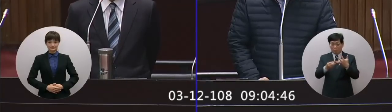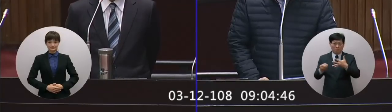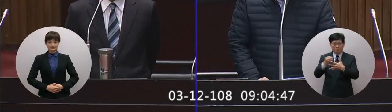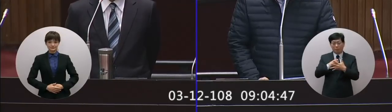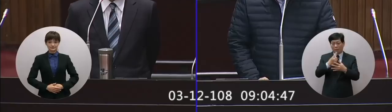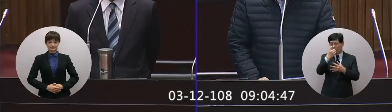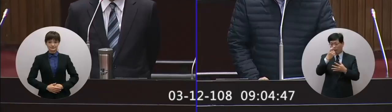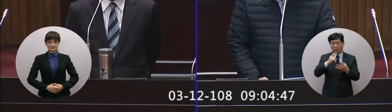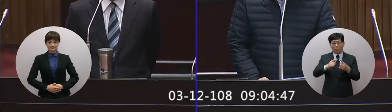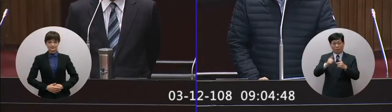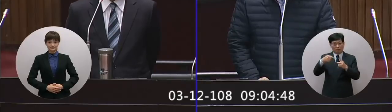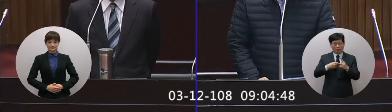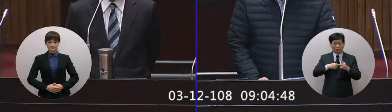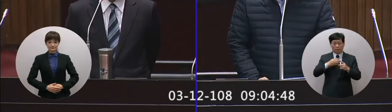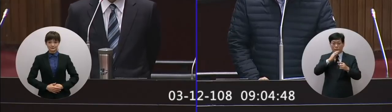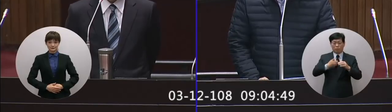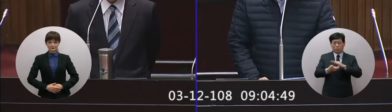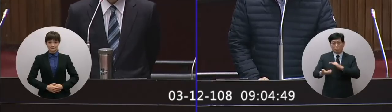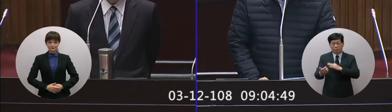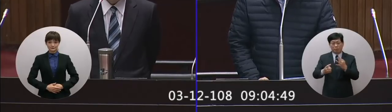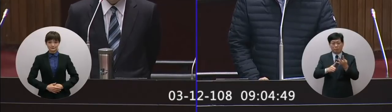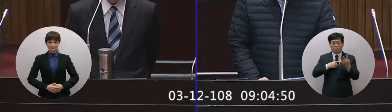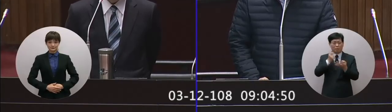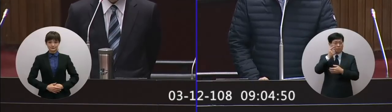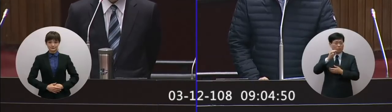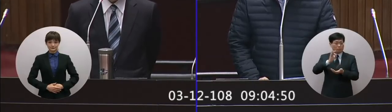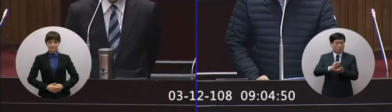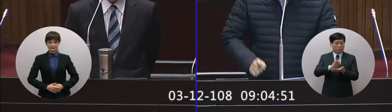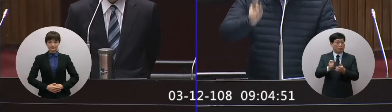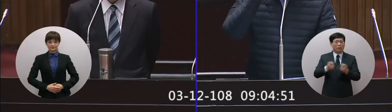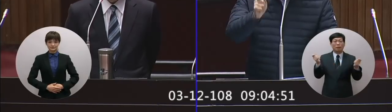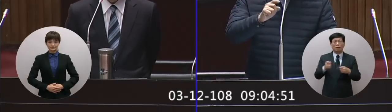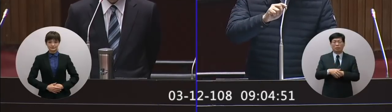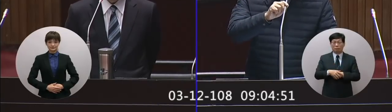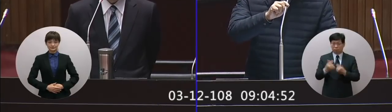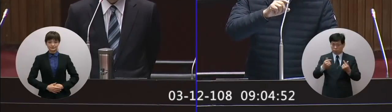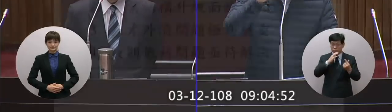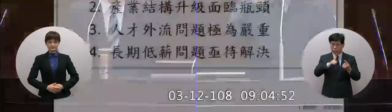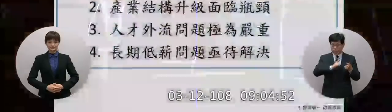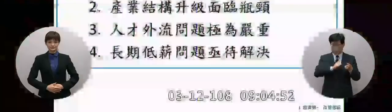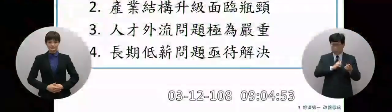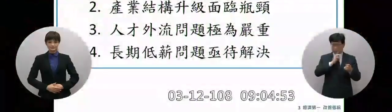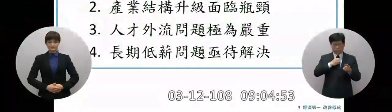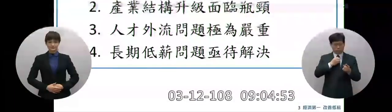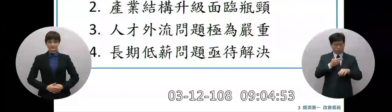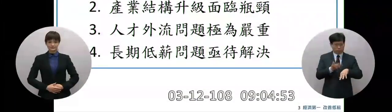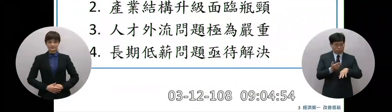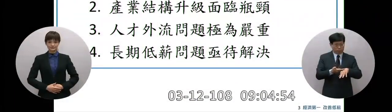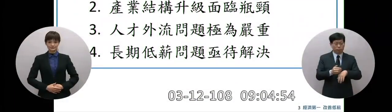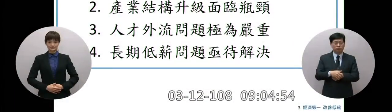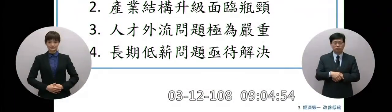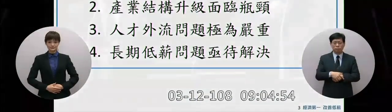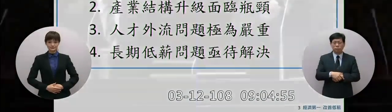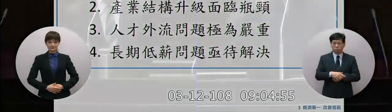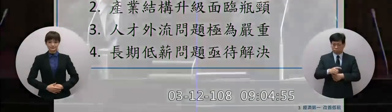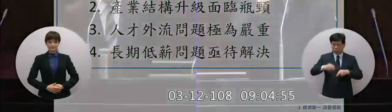人才外流非常的严重，长期低薪的问题。我要请教院长，尤其以你的执行力，院